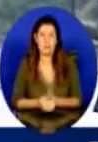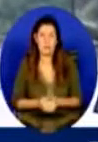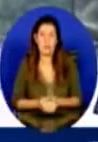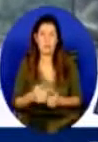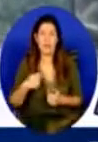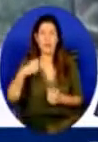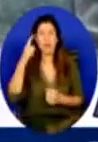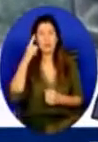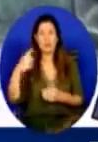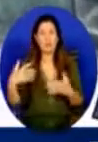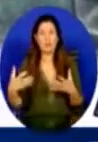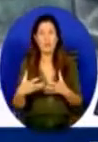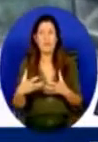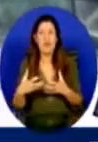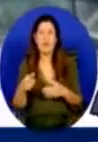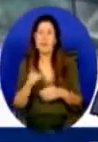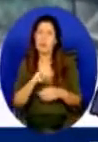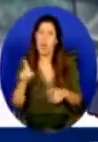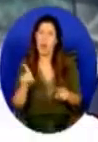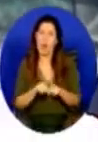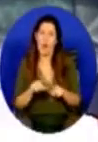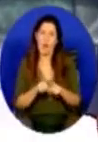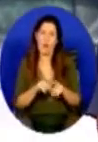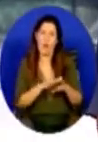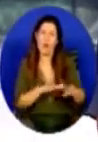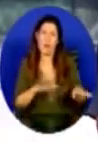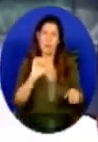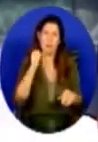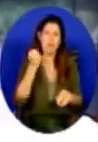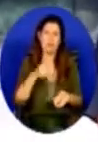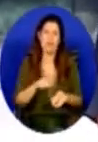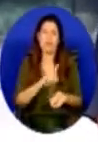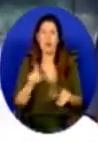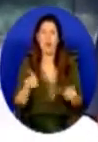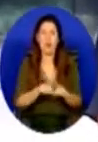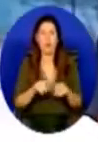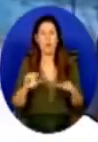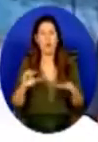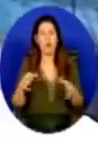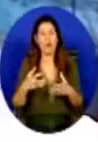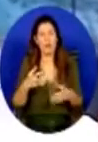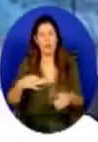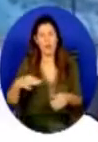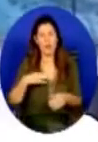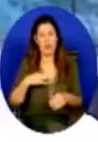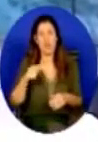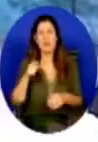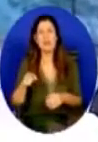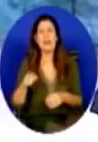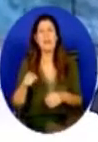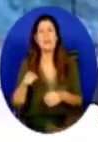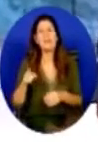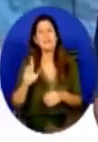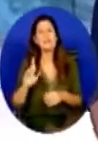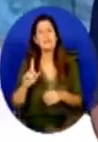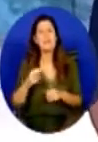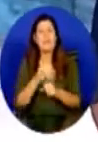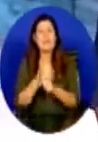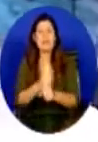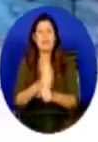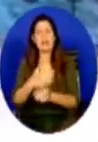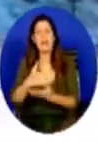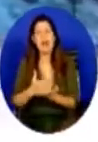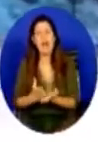לעומת המועצה הציונית והתנועה שלנו, היא מייצגת פלח מאוד מסוים באוכלוסייה. היא מייצגת